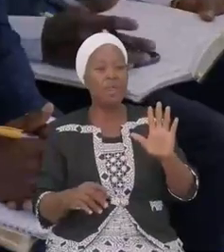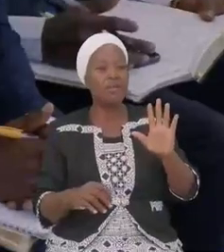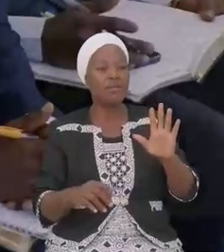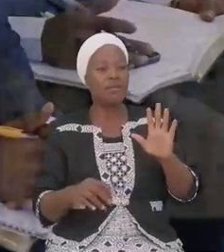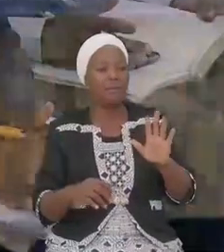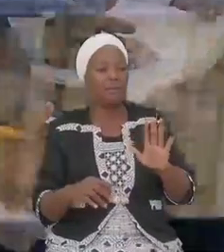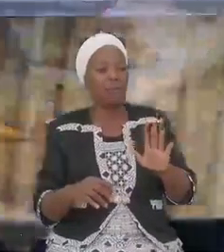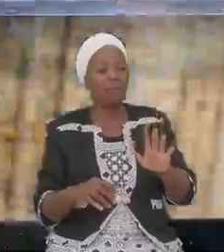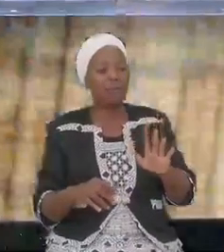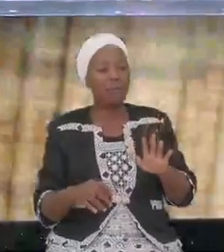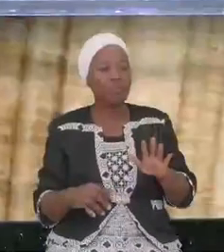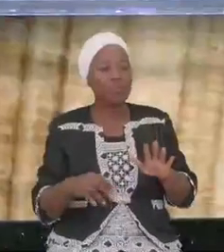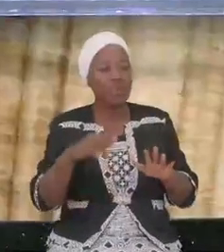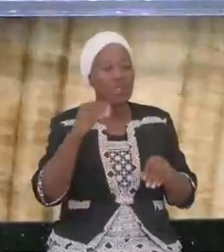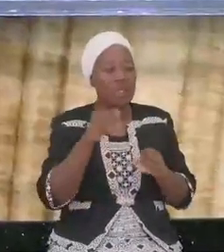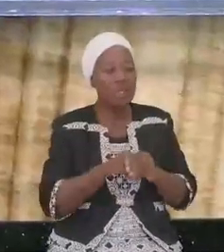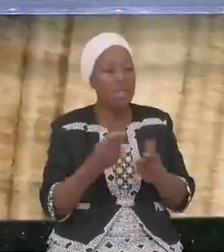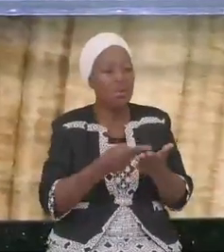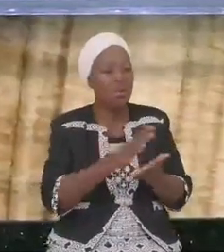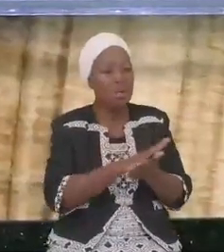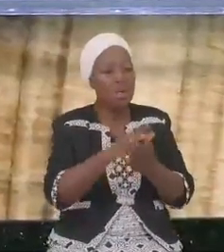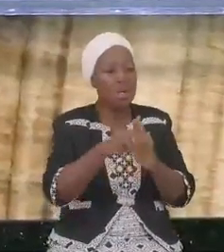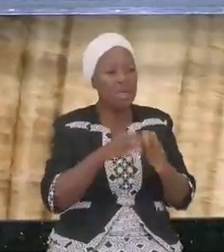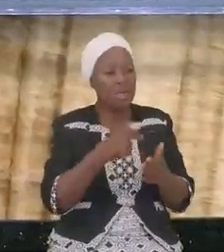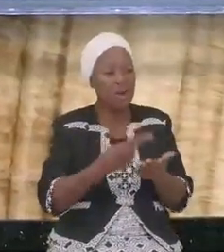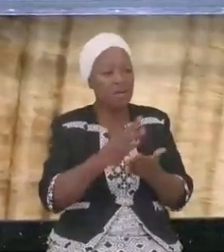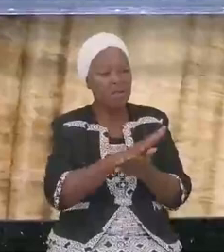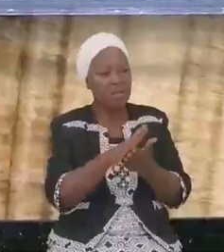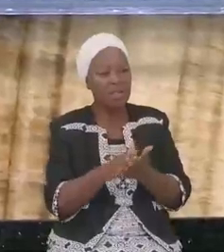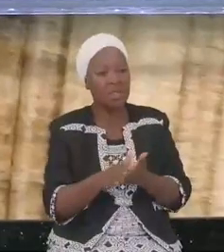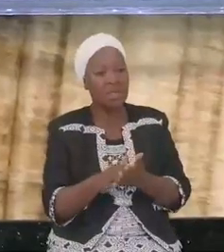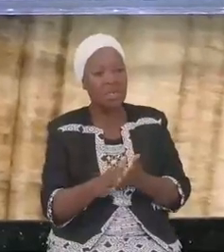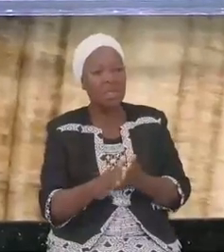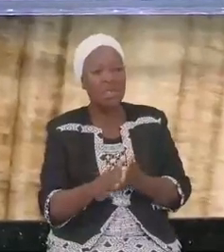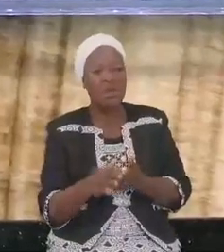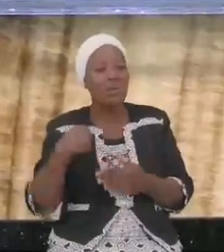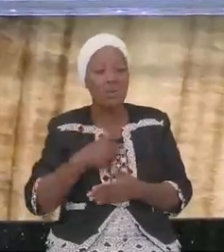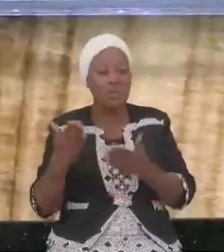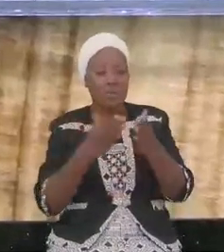75, en marchant devant lui dans la sainteté et dans la justice.